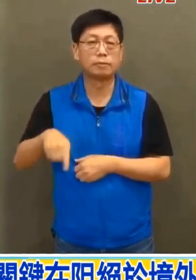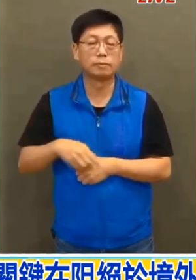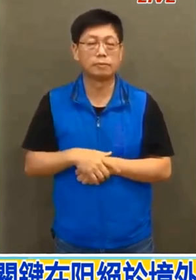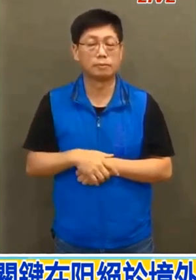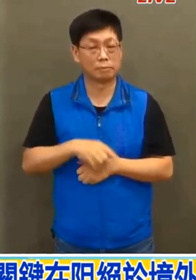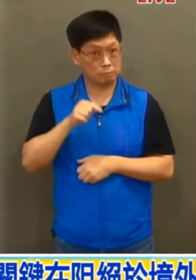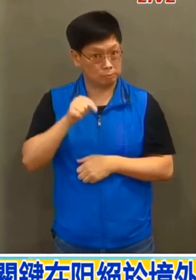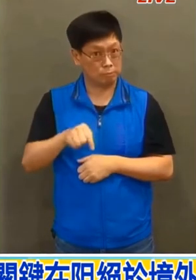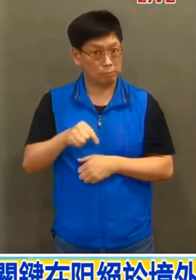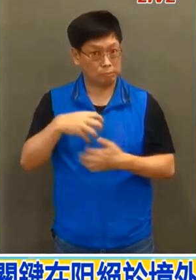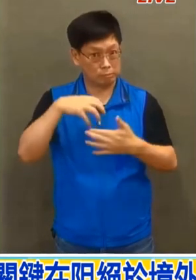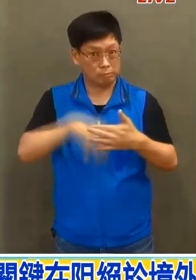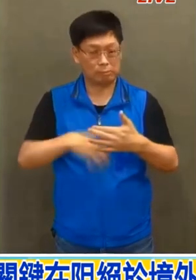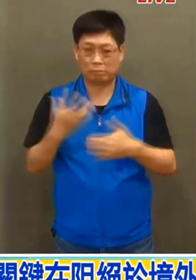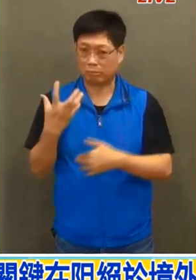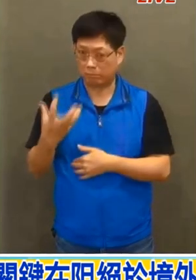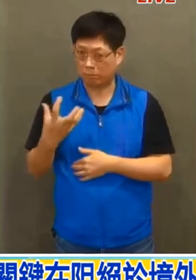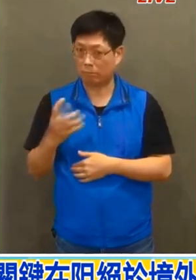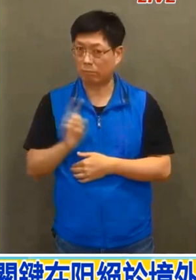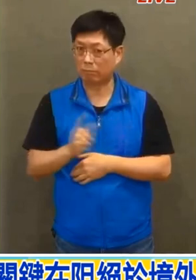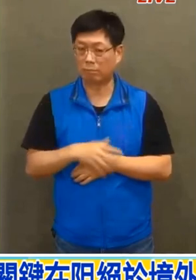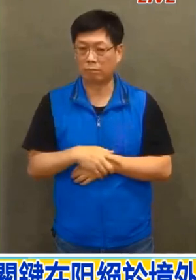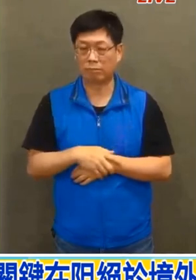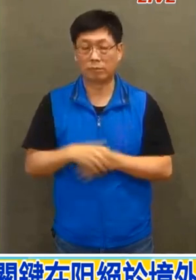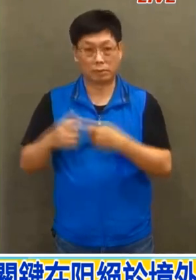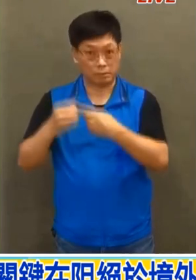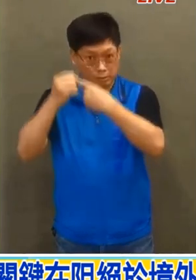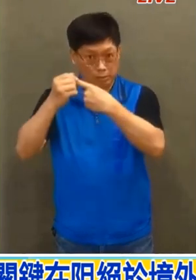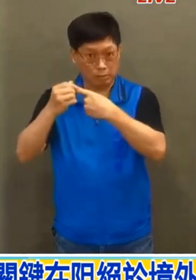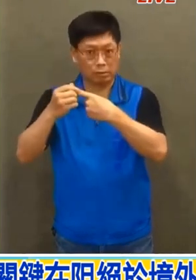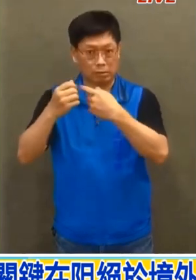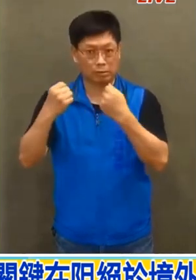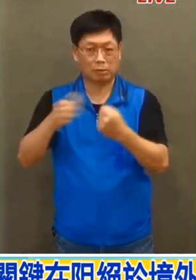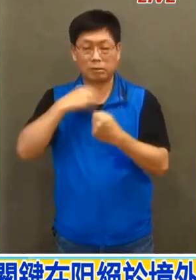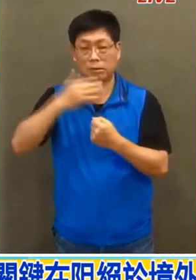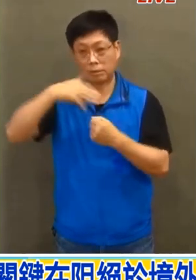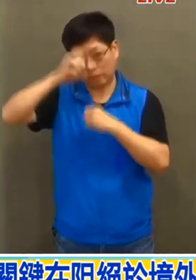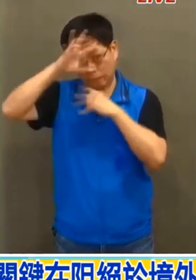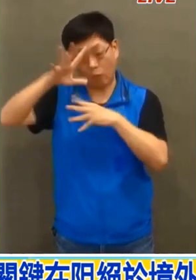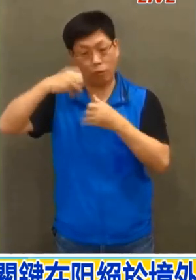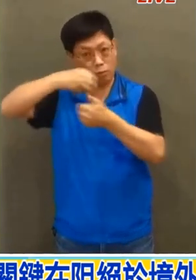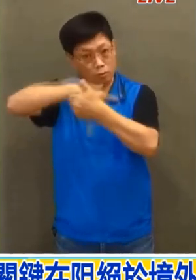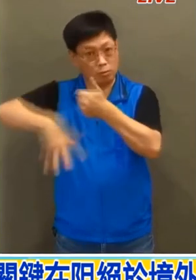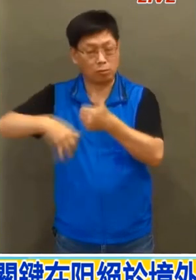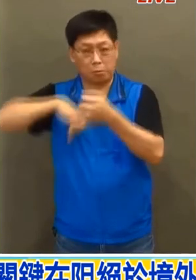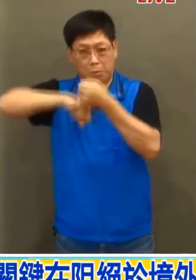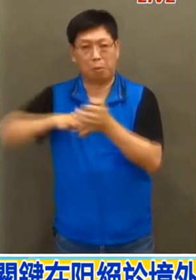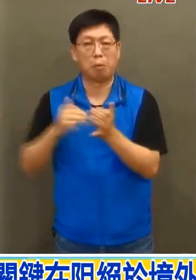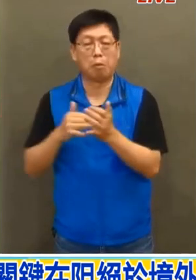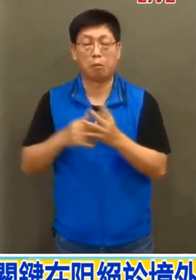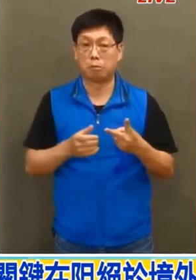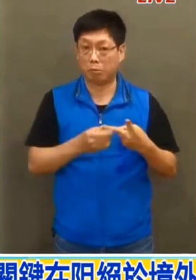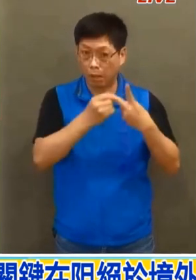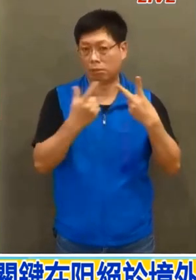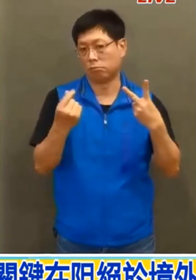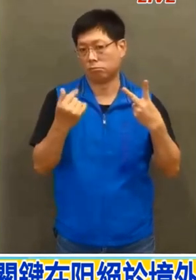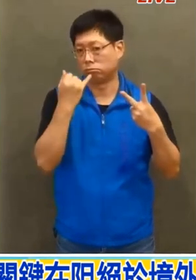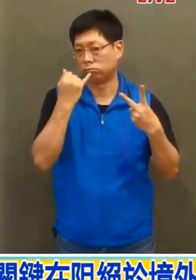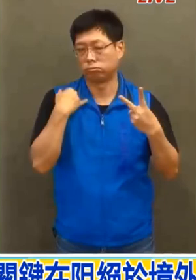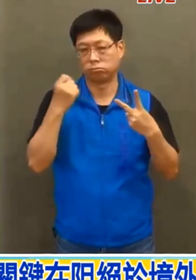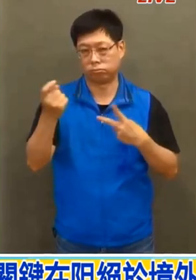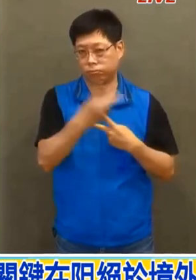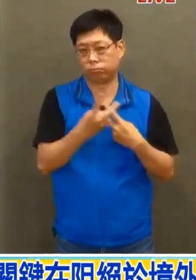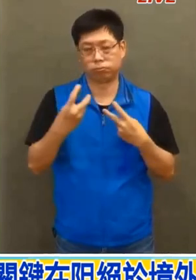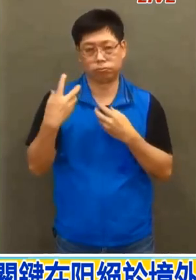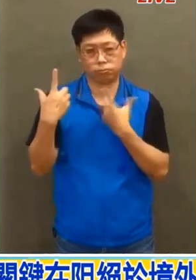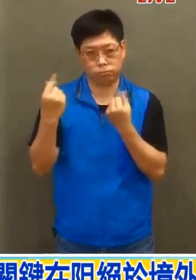那这些人呢，很多大部分都是在第一剂的时候就是在唐凤系统上面预约的，所以呢，第二剂呢也同样会在该系